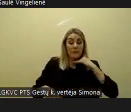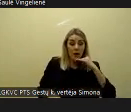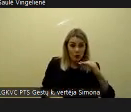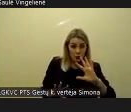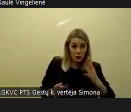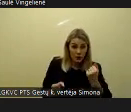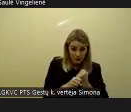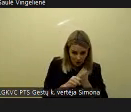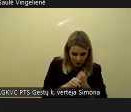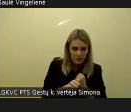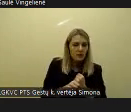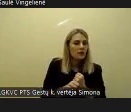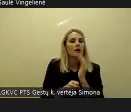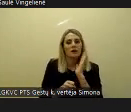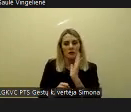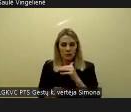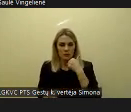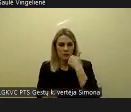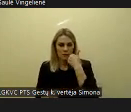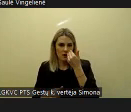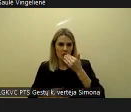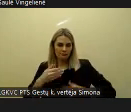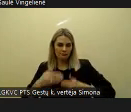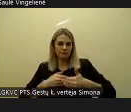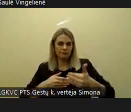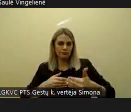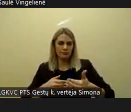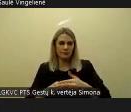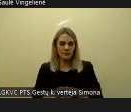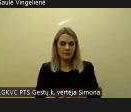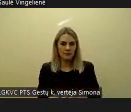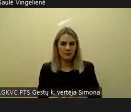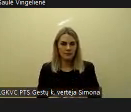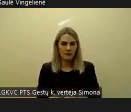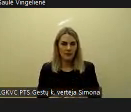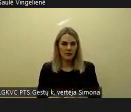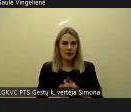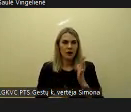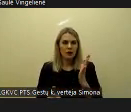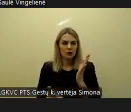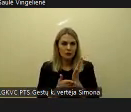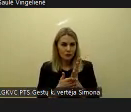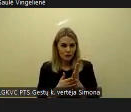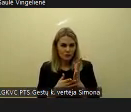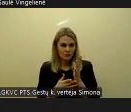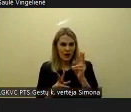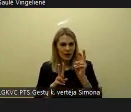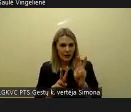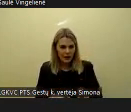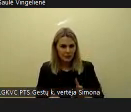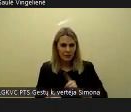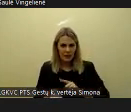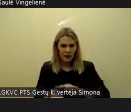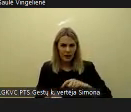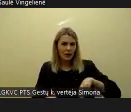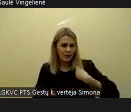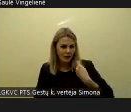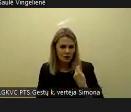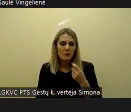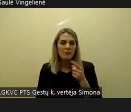daug tyrėjų, daug mokslininkų, kurie pašventė savo tyrimus ir laiką šitam dalykui. Taigi, nuoseklumas turi